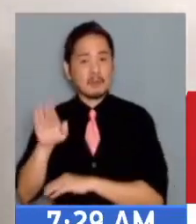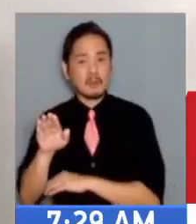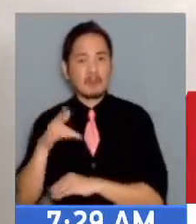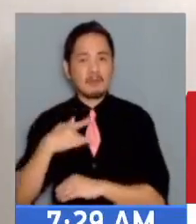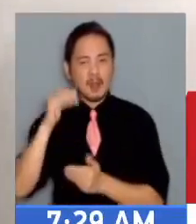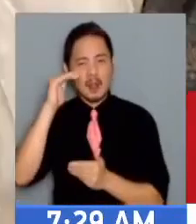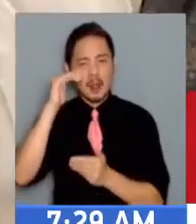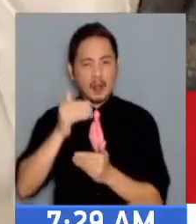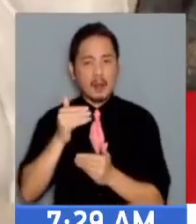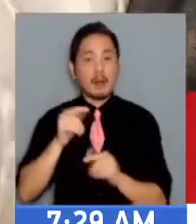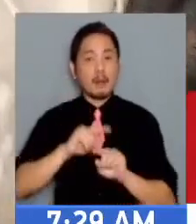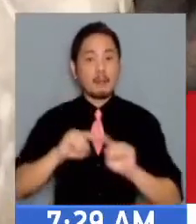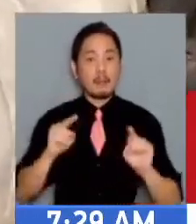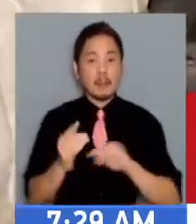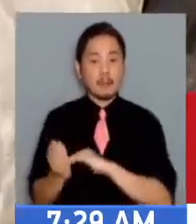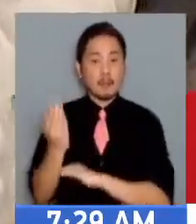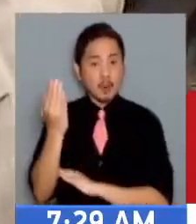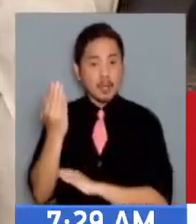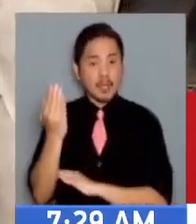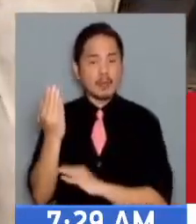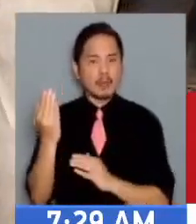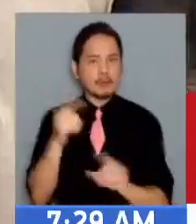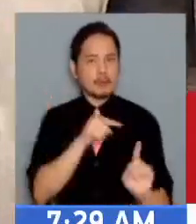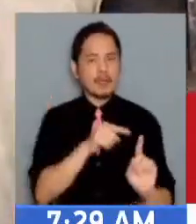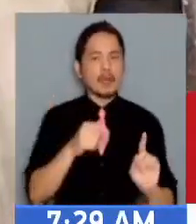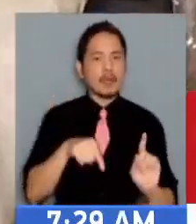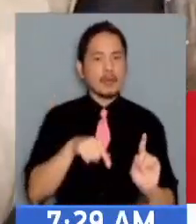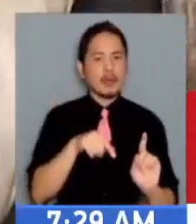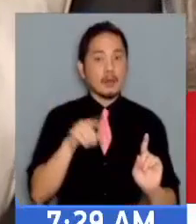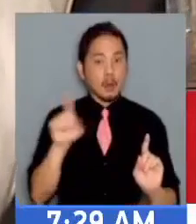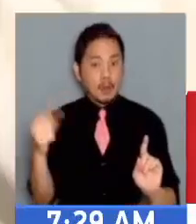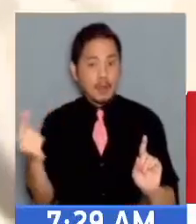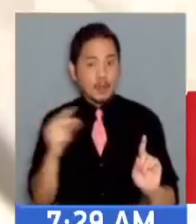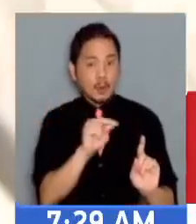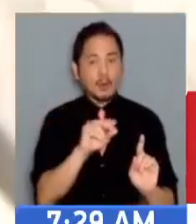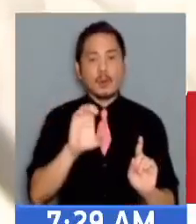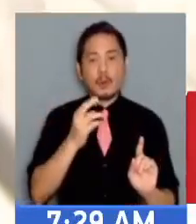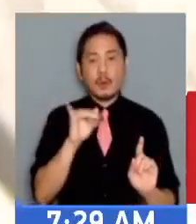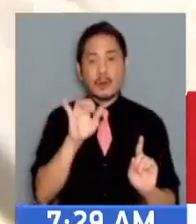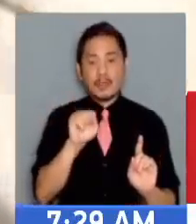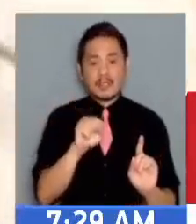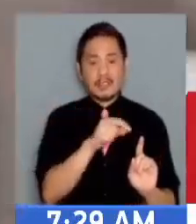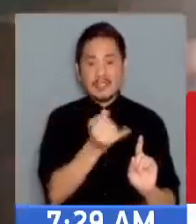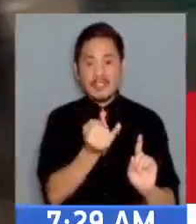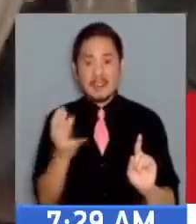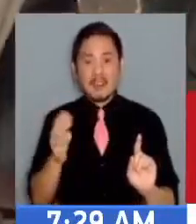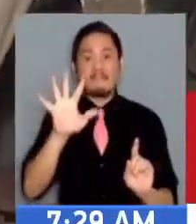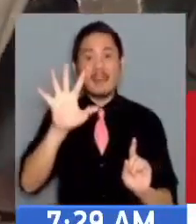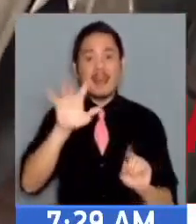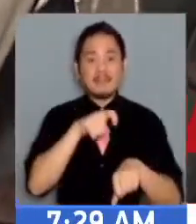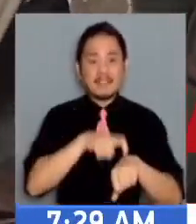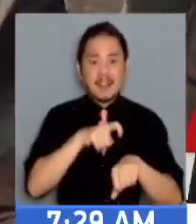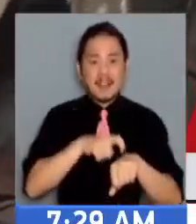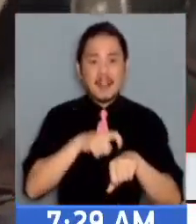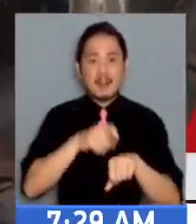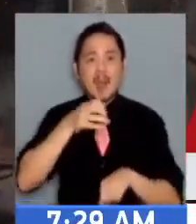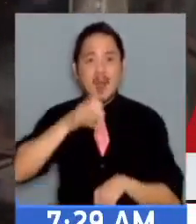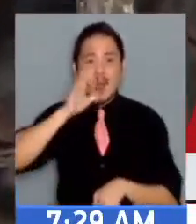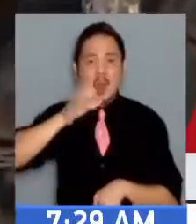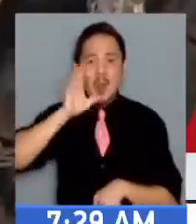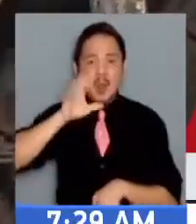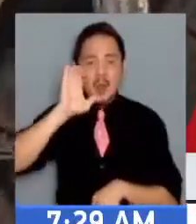umaga nagkakape. Tulad ni Christopher, na 5 tasa ng kape ang naiinom araw-araw. Pag hindi ako nakakainom ng kape,